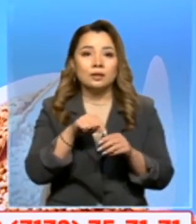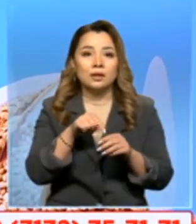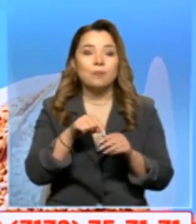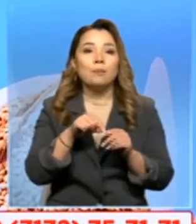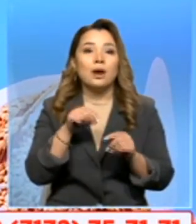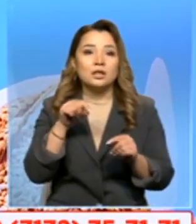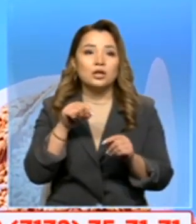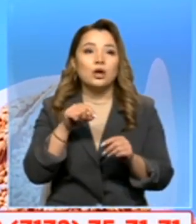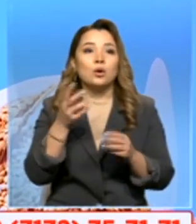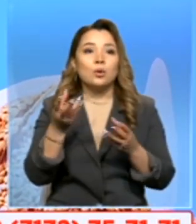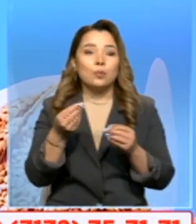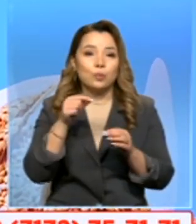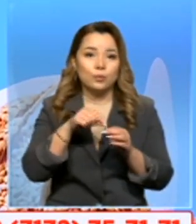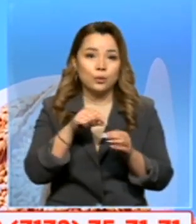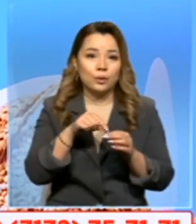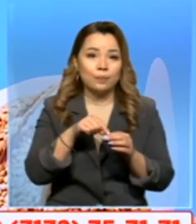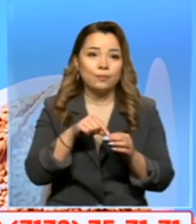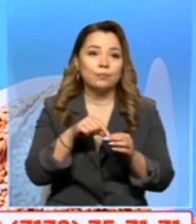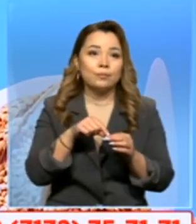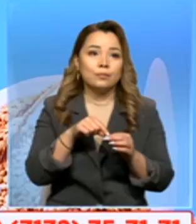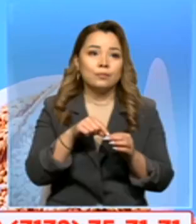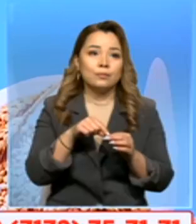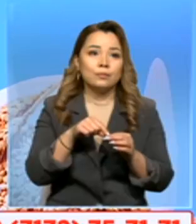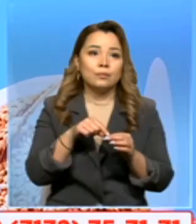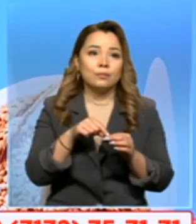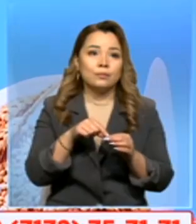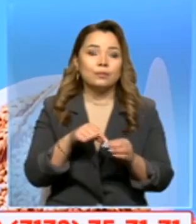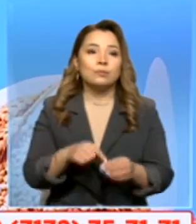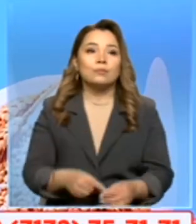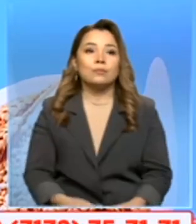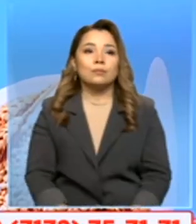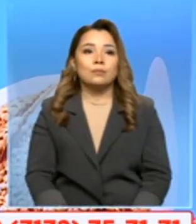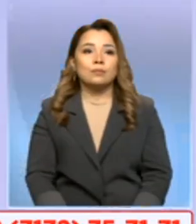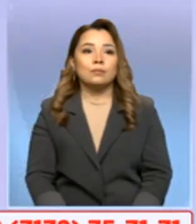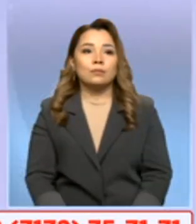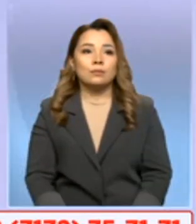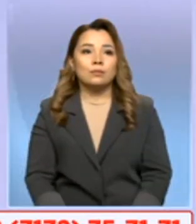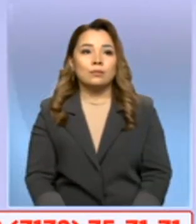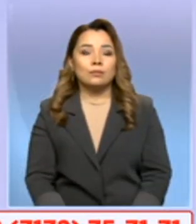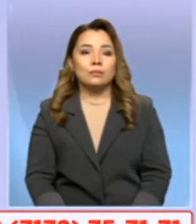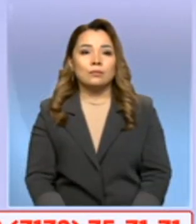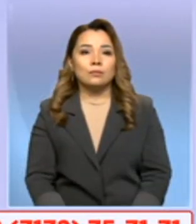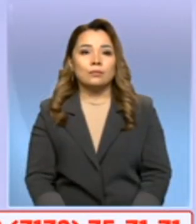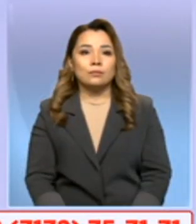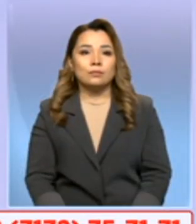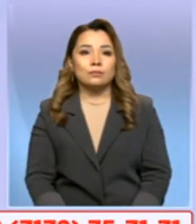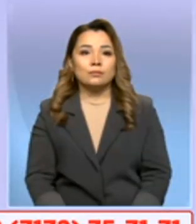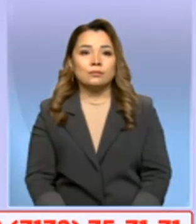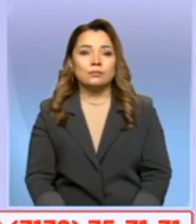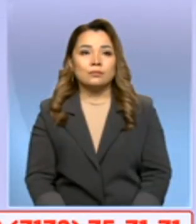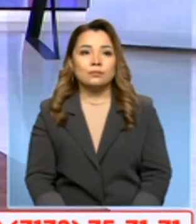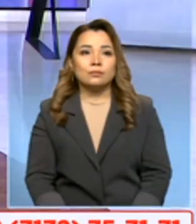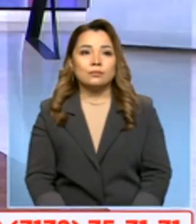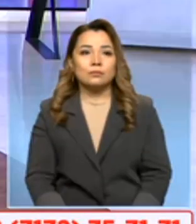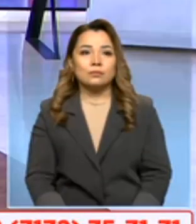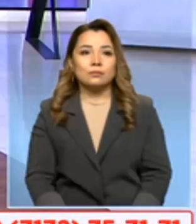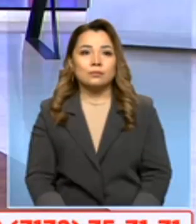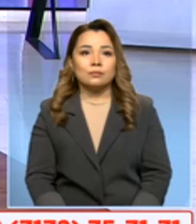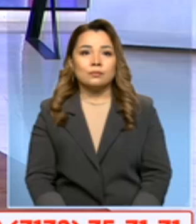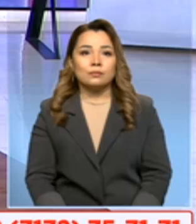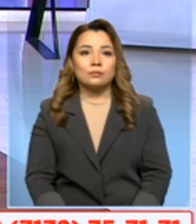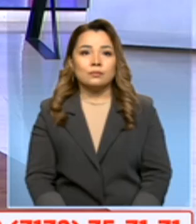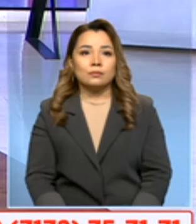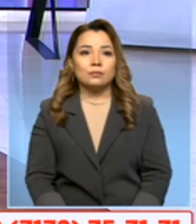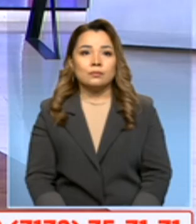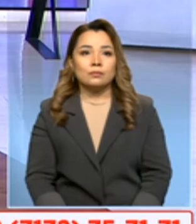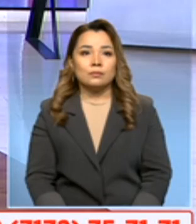палочкамен сулап, сөйтіп, мынау не істейді, ашылмаған ба? Ашылмаған ба? Ашылған қайсы? Қайсы мынау сұ ашылған ау дейді. Крышкасымен.